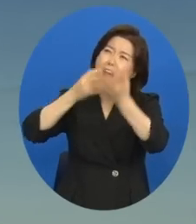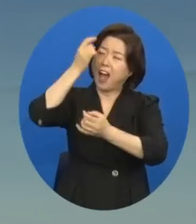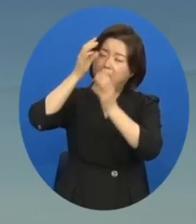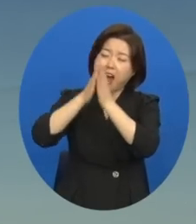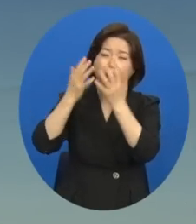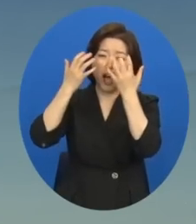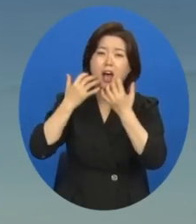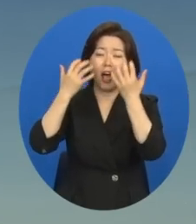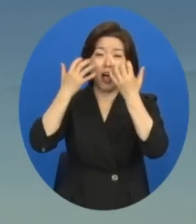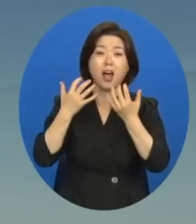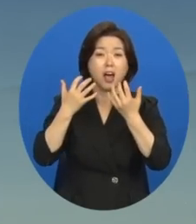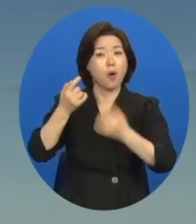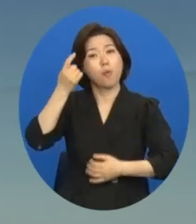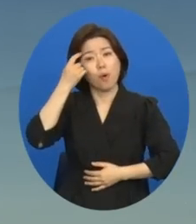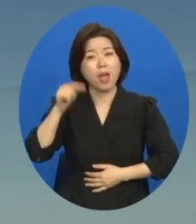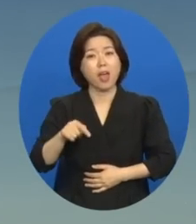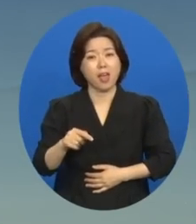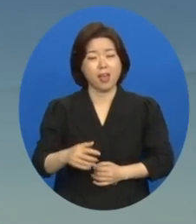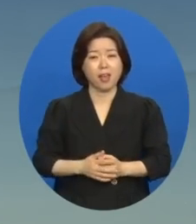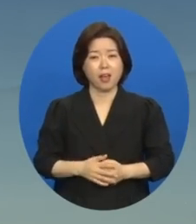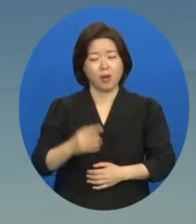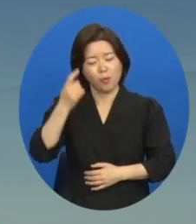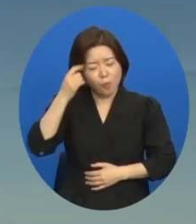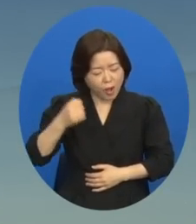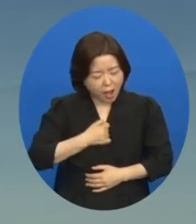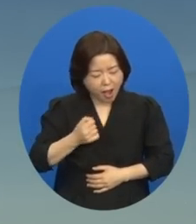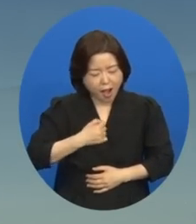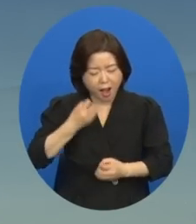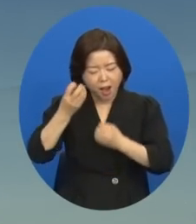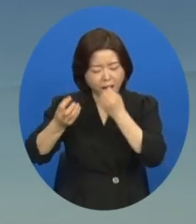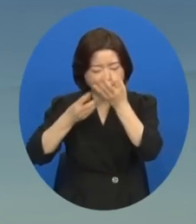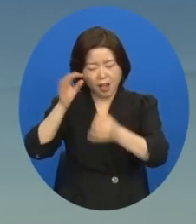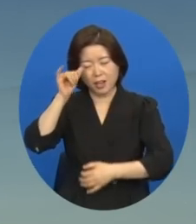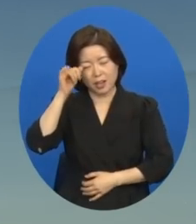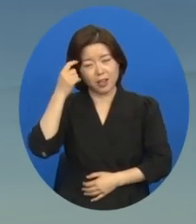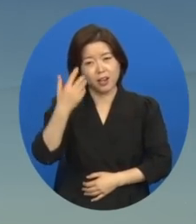그렇게 울고 왜 그렇게 통곡하고 했죠?